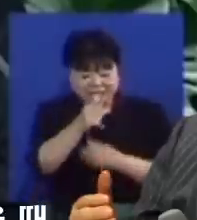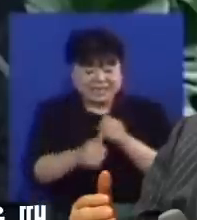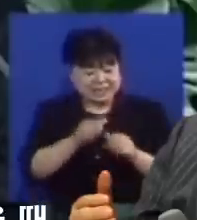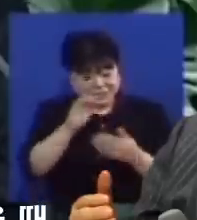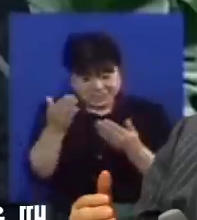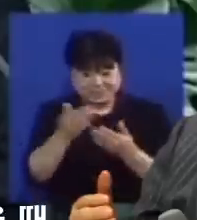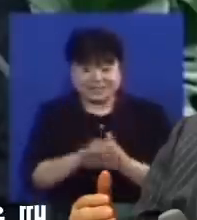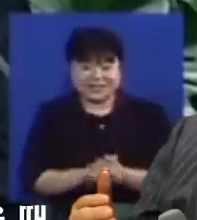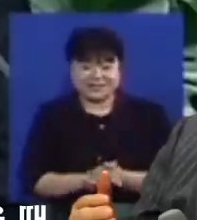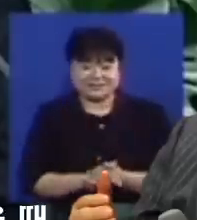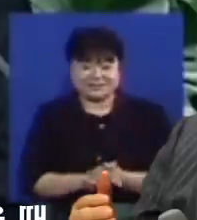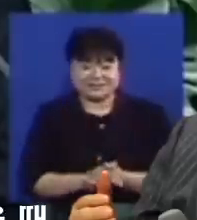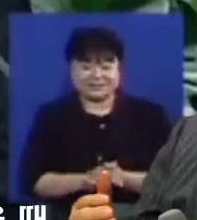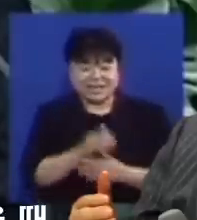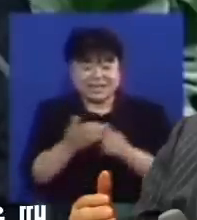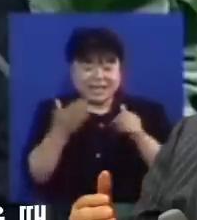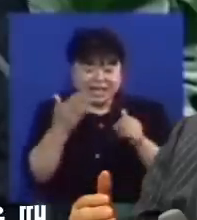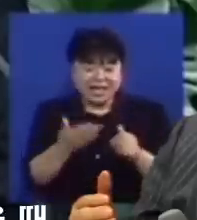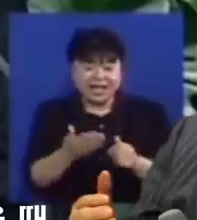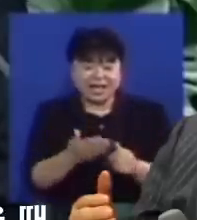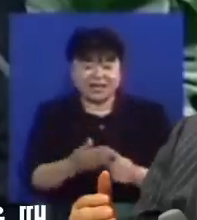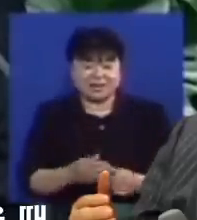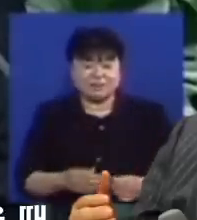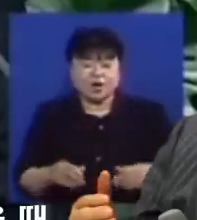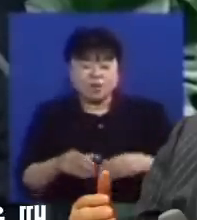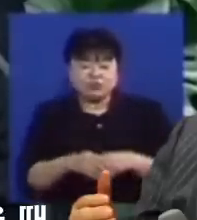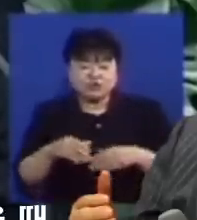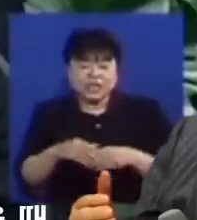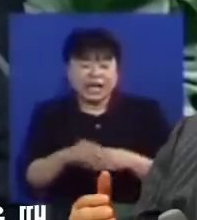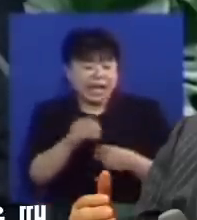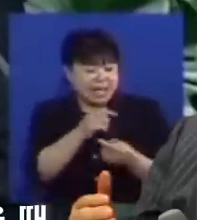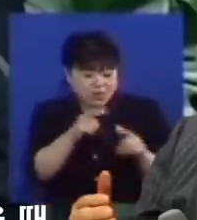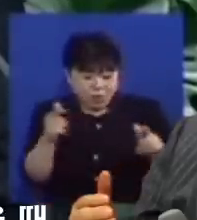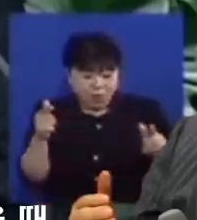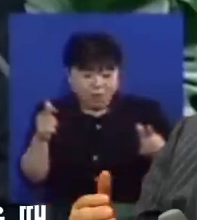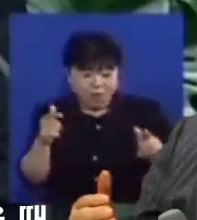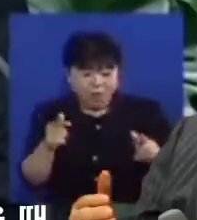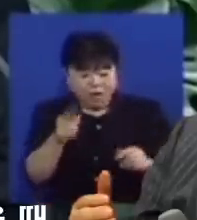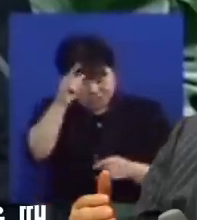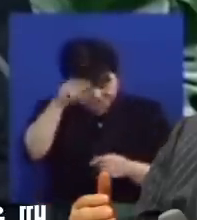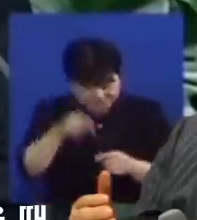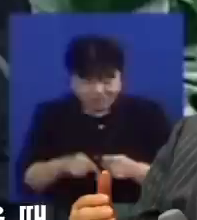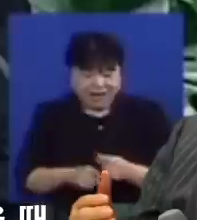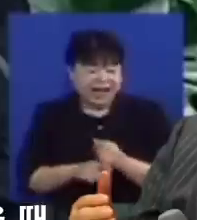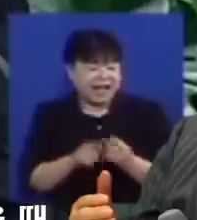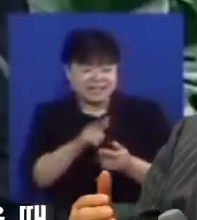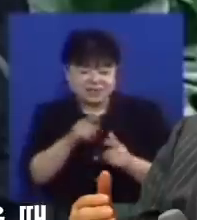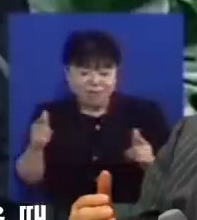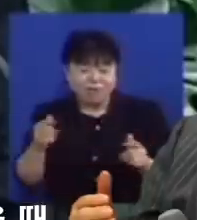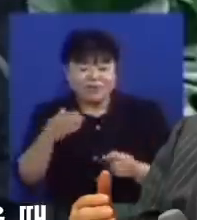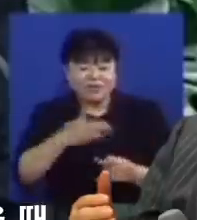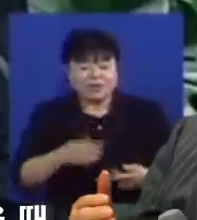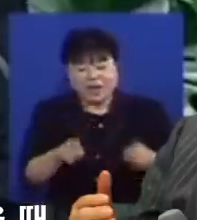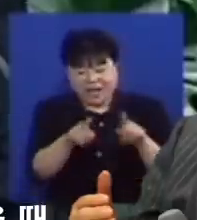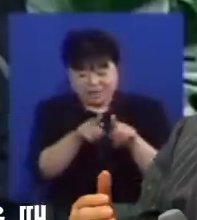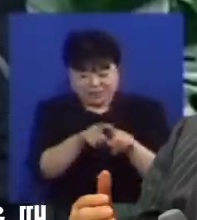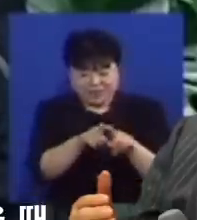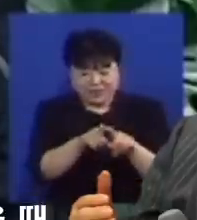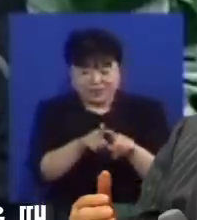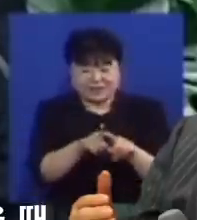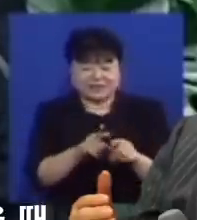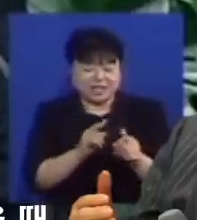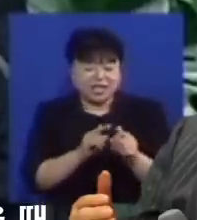하나님인 것입니다. 하나님은 문학적인 존재가 아닙니다. 철학적인 존재가 아닙니다. 여러분과 함께